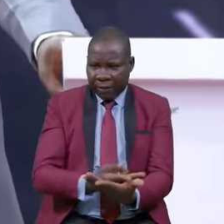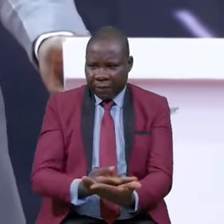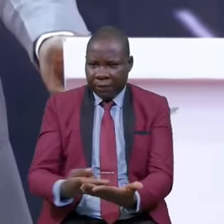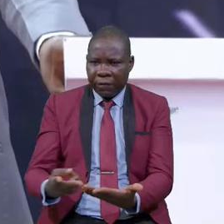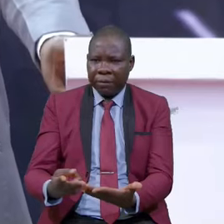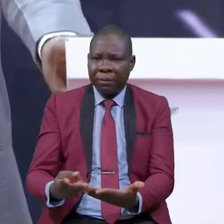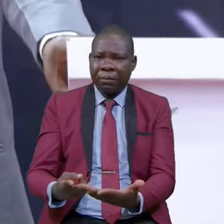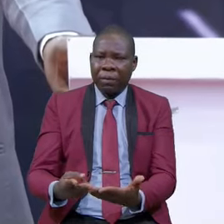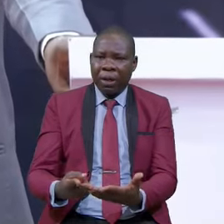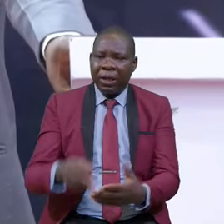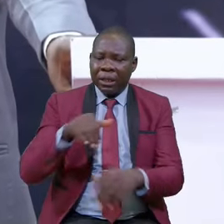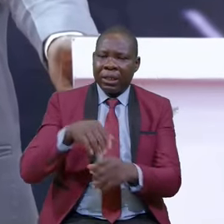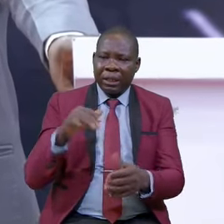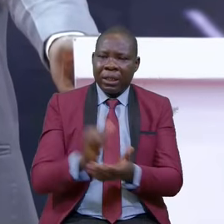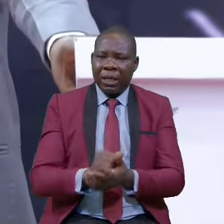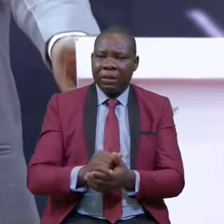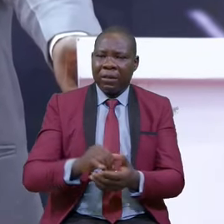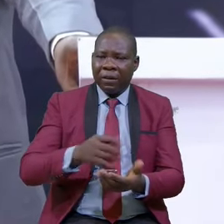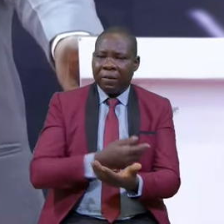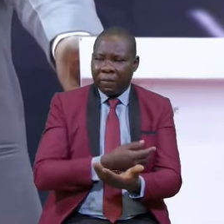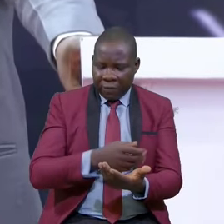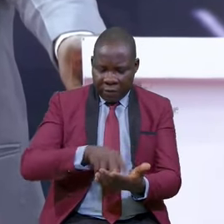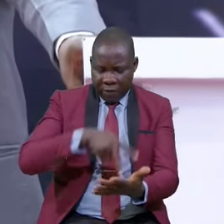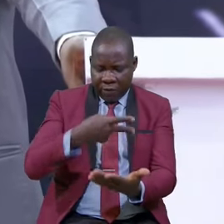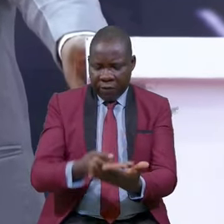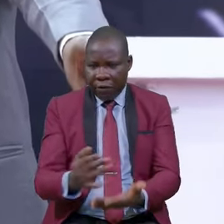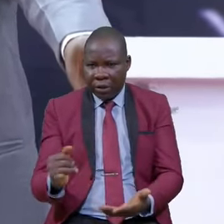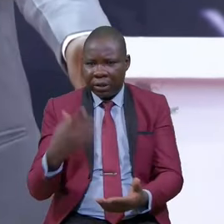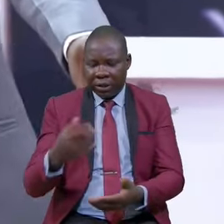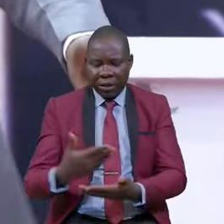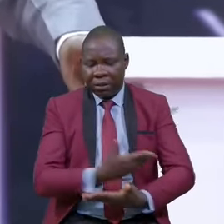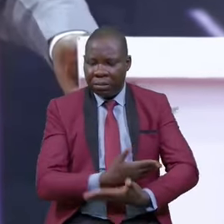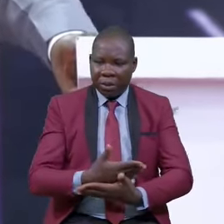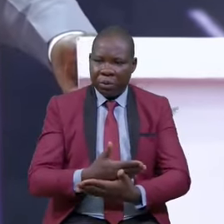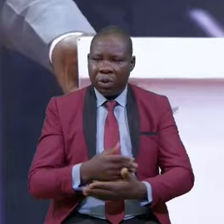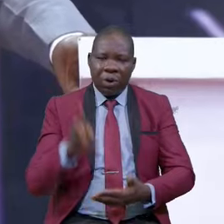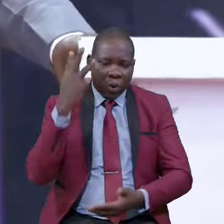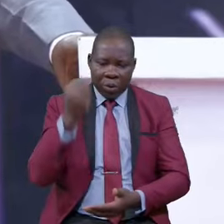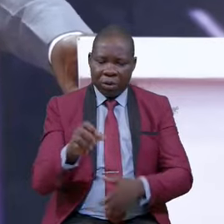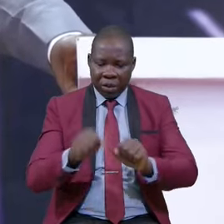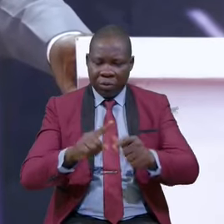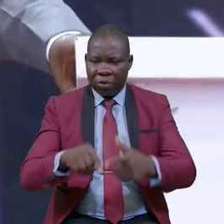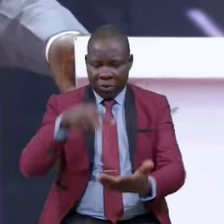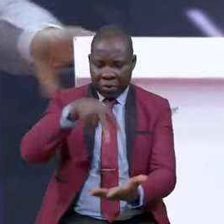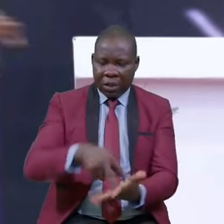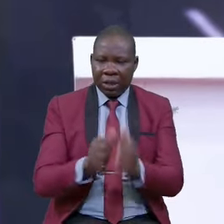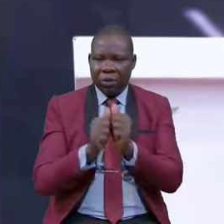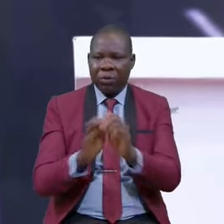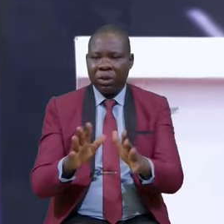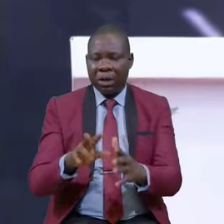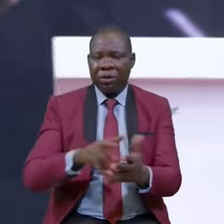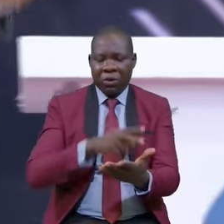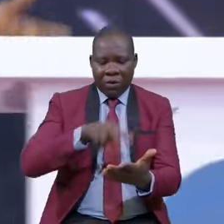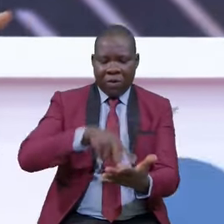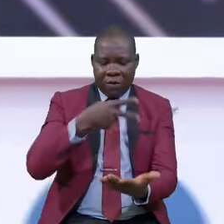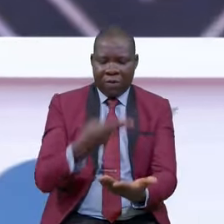échec-là, finalement, ce bébé arrive à se tenir debout sans tomber. Quand tu fais quelque chose pour la première